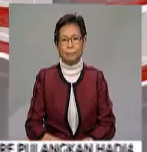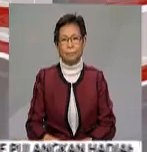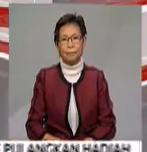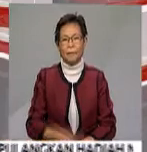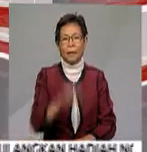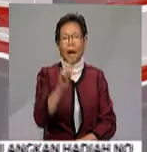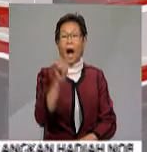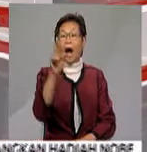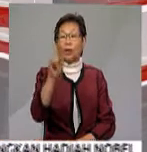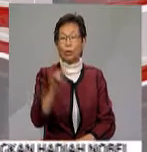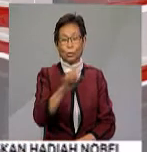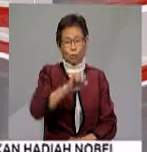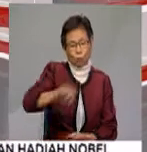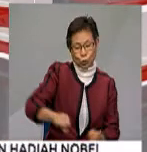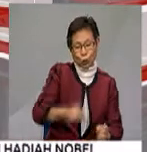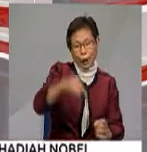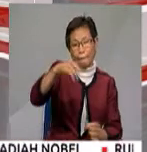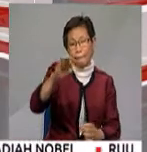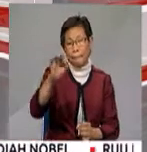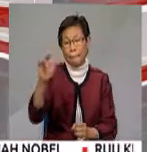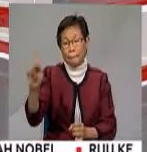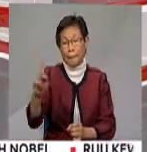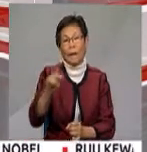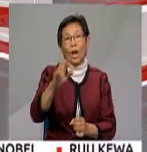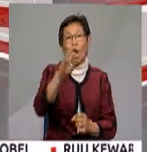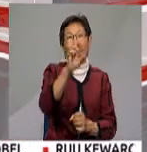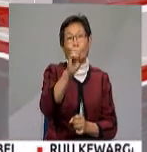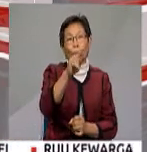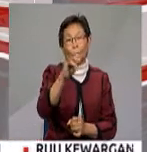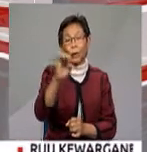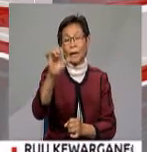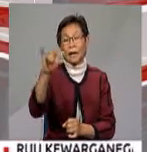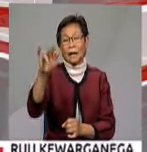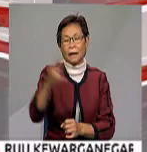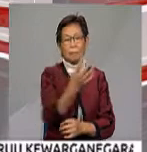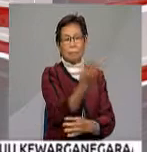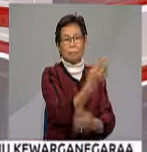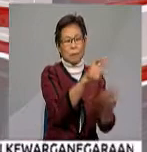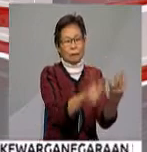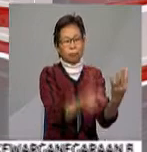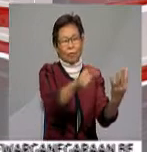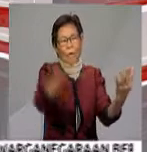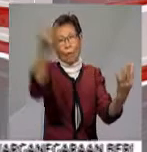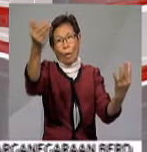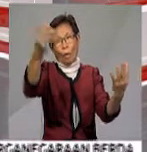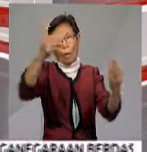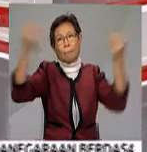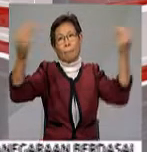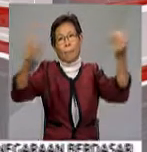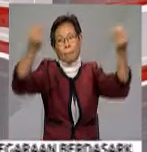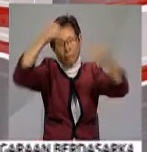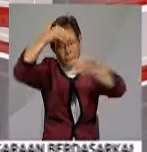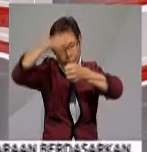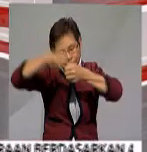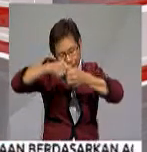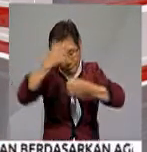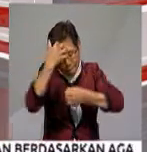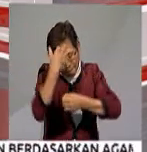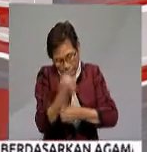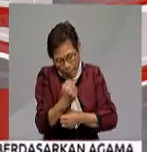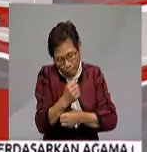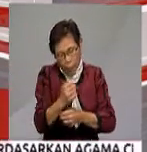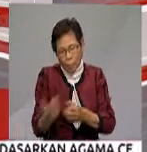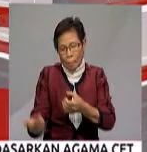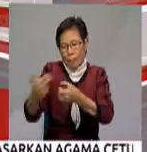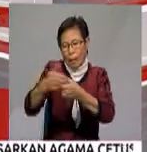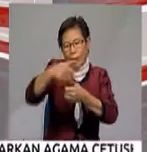Adun Sungai Pelik Ronnie Liu dikenal pasti antara empat individu yang memberi ucapan pada satu majlis peringatan membabitkan